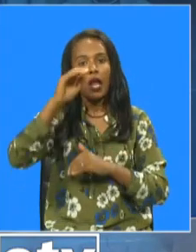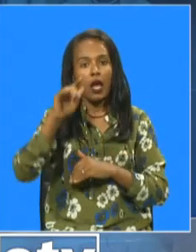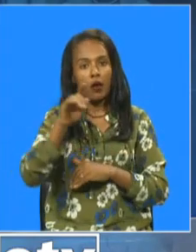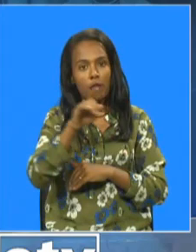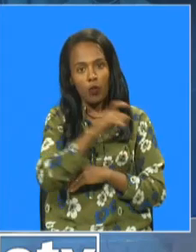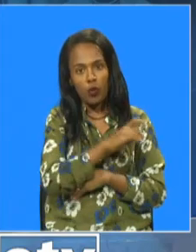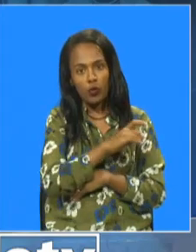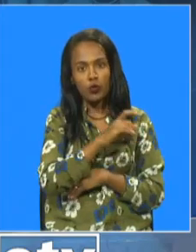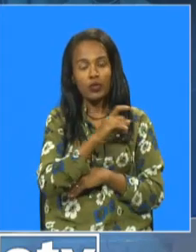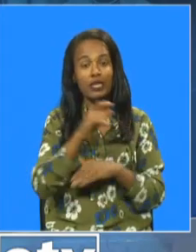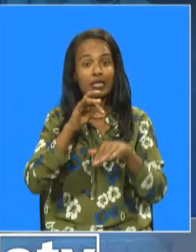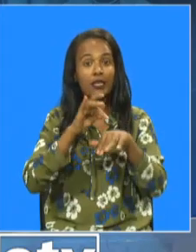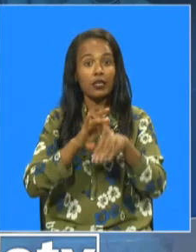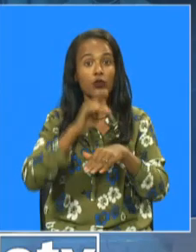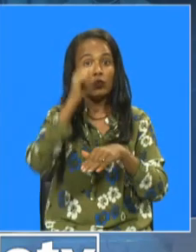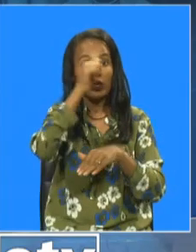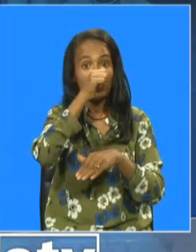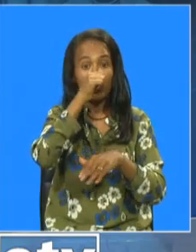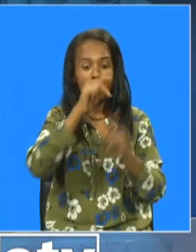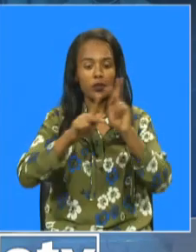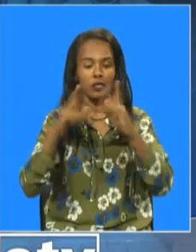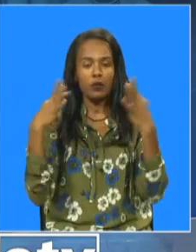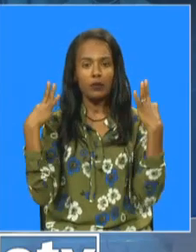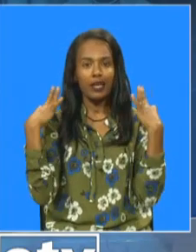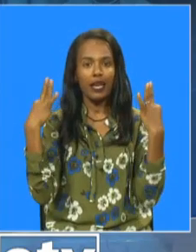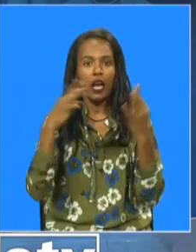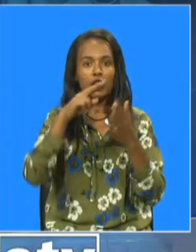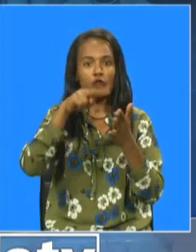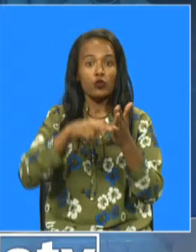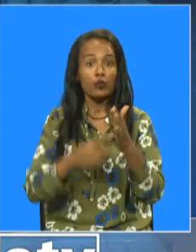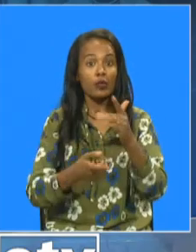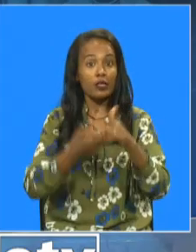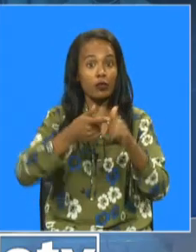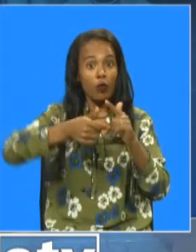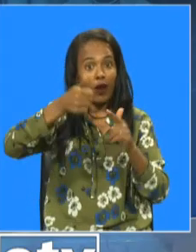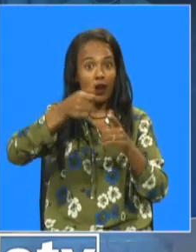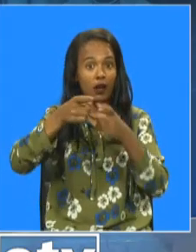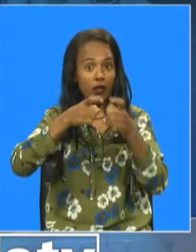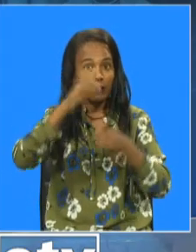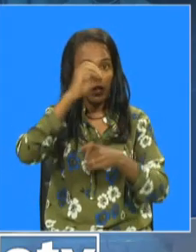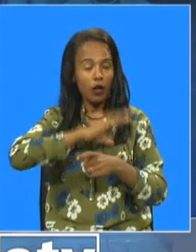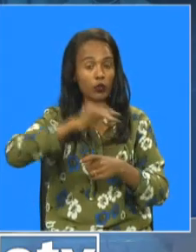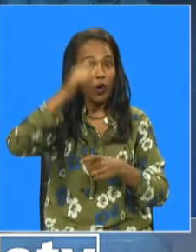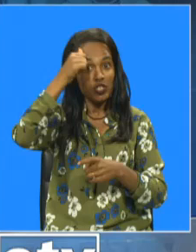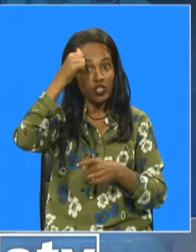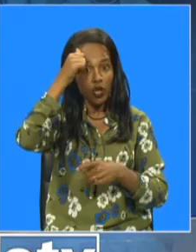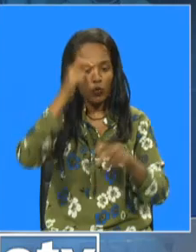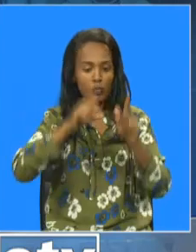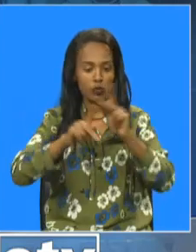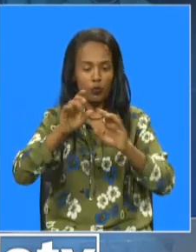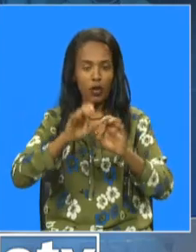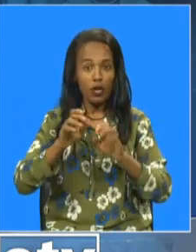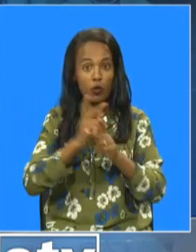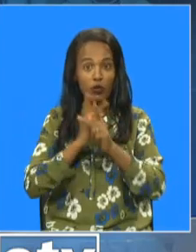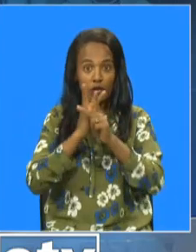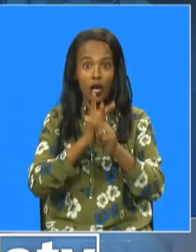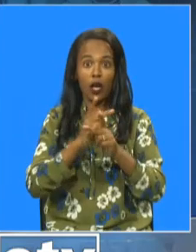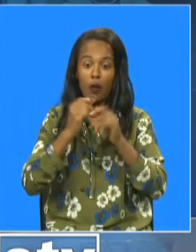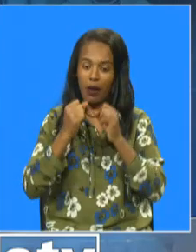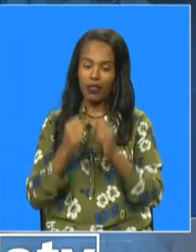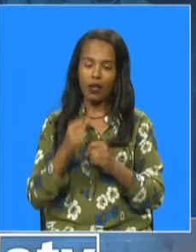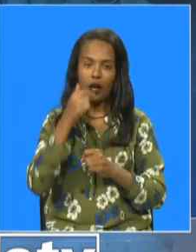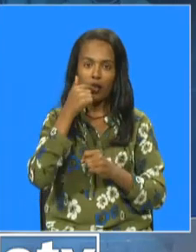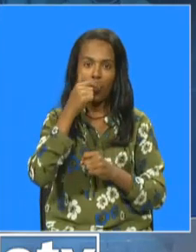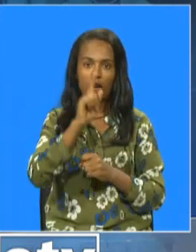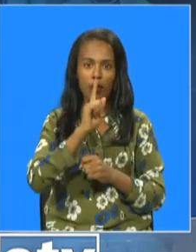መሆኑን የጠቀሱልን የኢትዮጵያ ህብረተሰብ ጤና ኢንስቲትዩት ምክትል ዋና ዳይሬክተር አቶ አስቻለው አባይነህ ህብረተሰቡ የሚያደርገውን ጥንቃቄ ማጠናከር አለበት